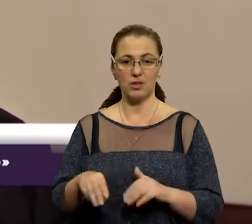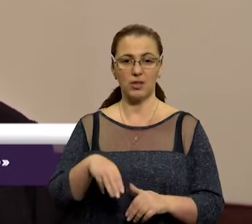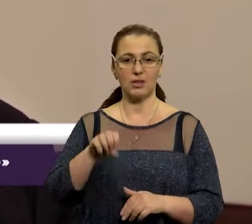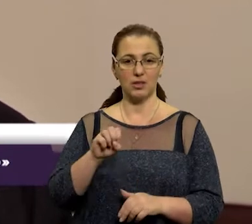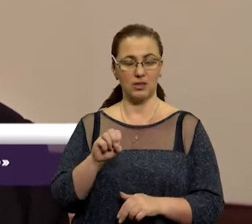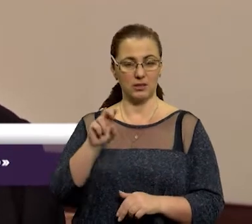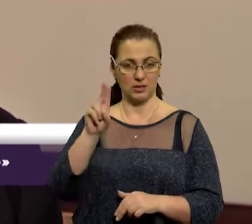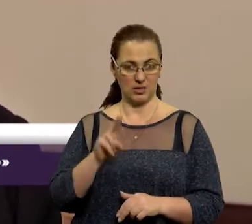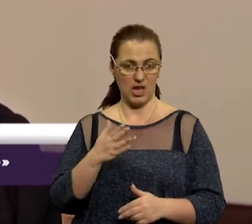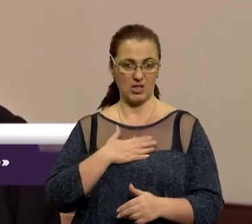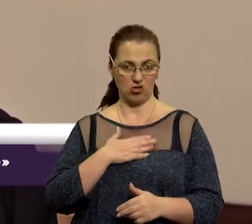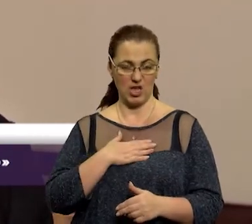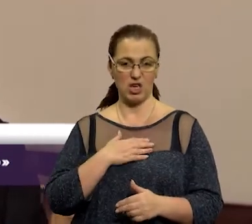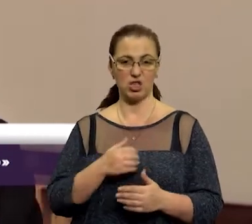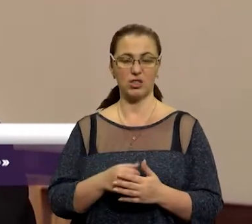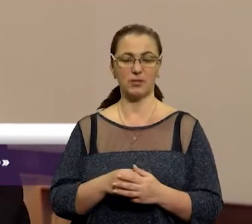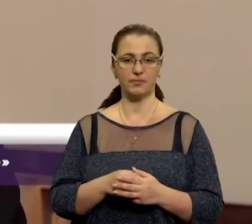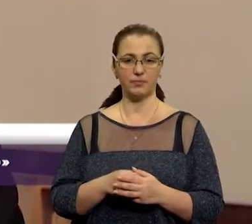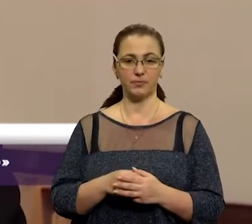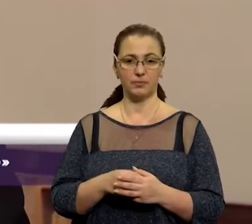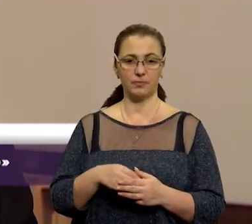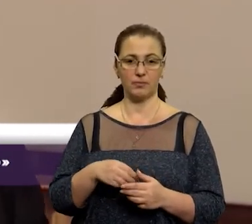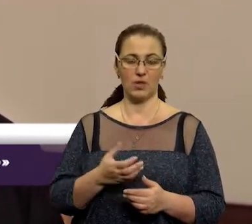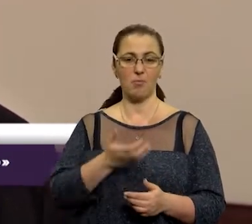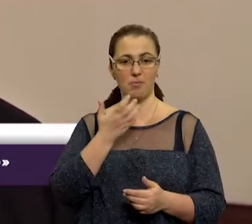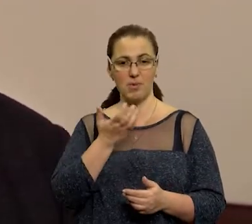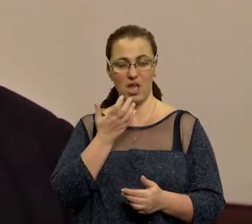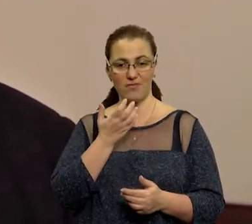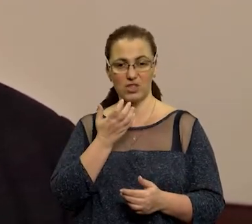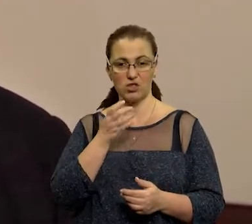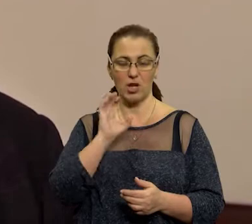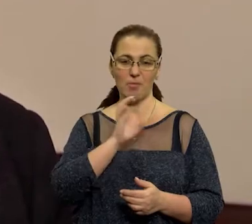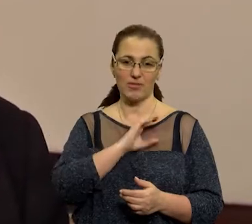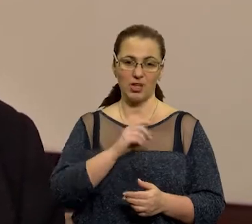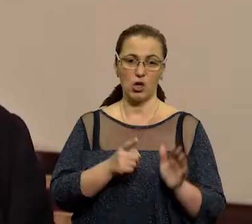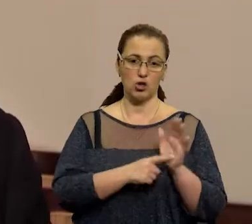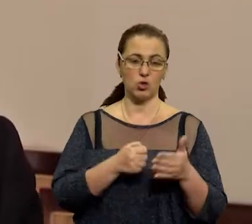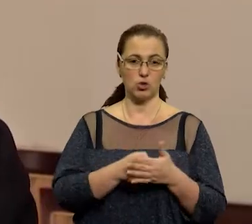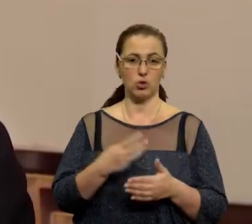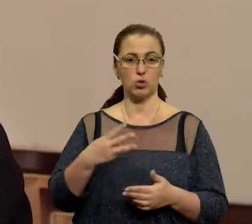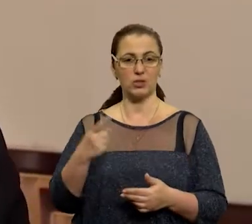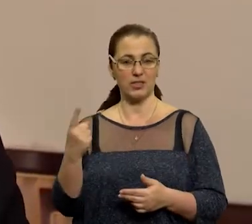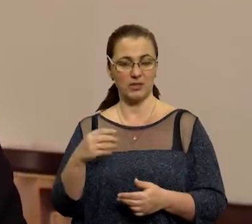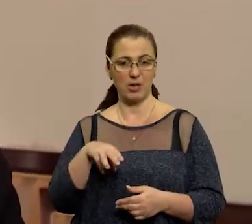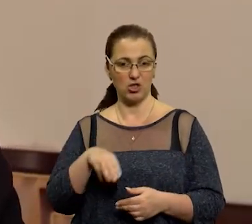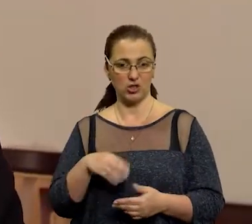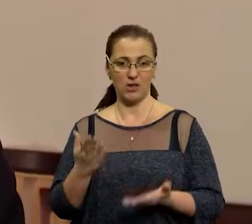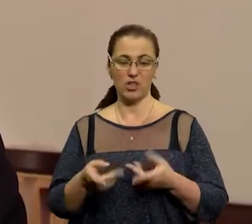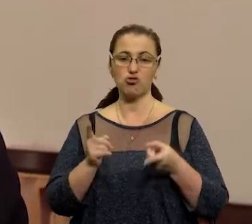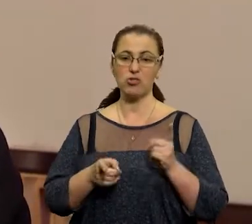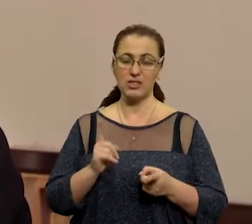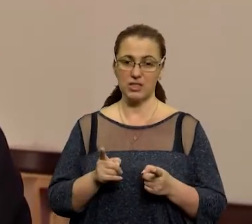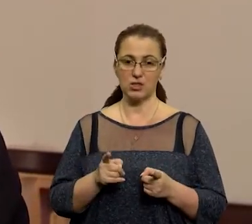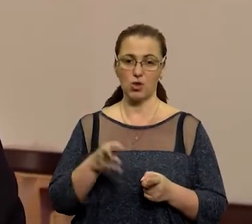наших, ТЕЦ-1, ТЕЦ-північний, ТЕЦ-південна з 6 травня по 31 травня. Якщо дійсно